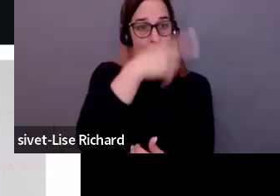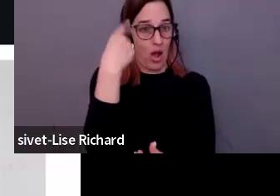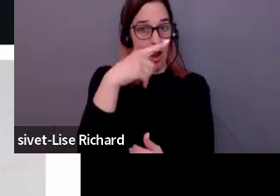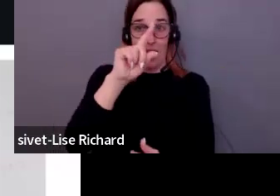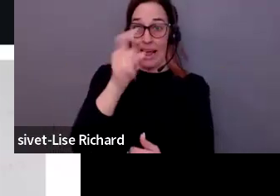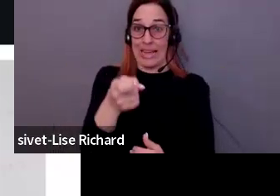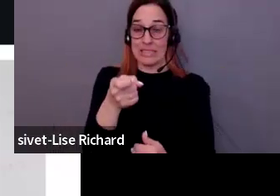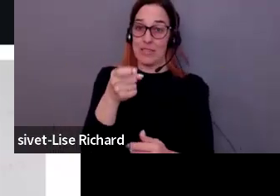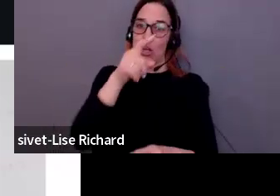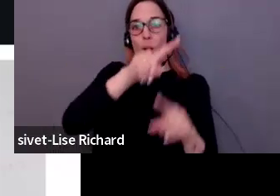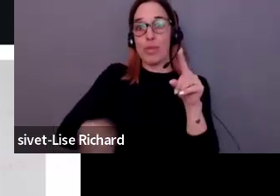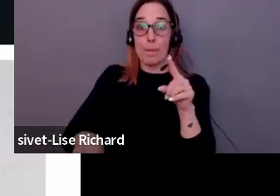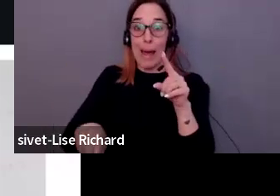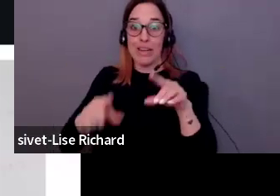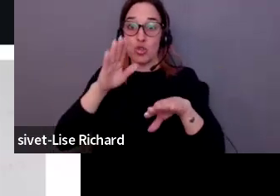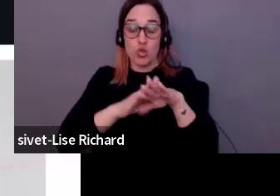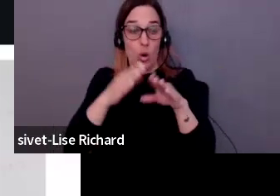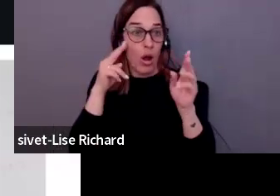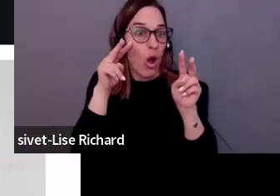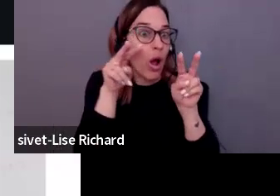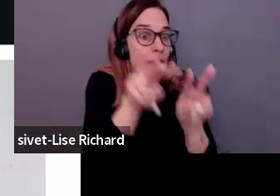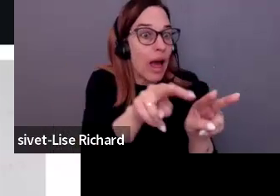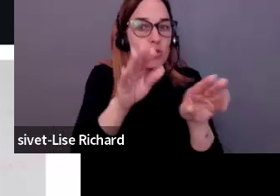enlève le focus sur les hanches.